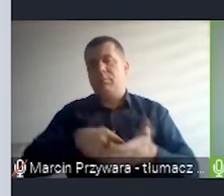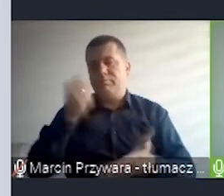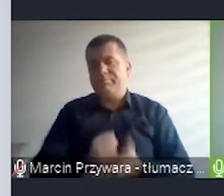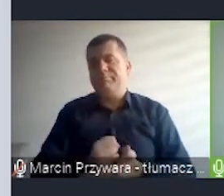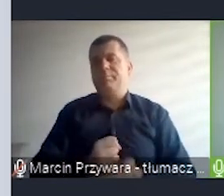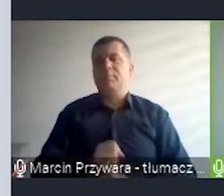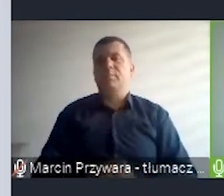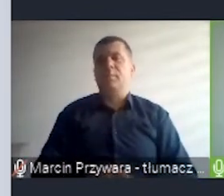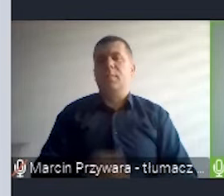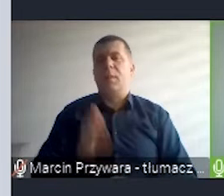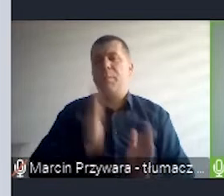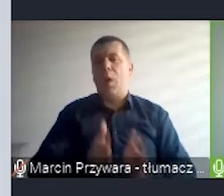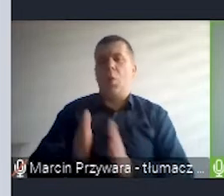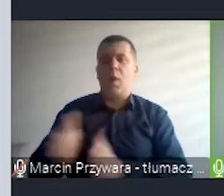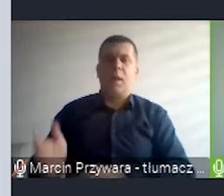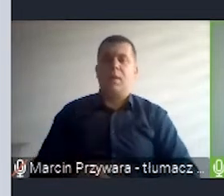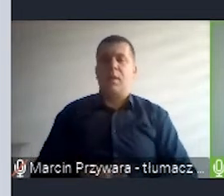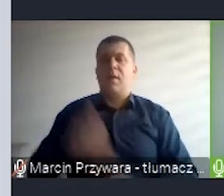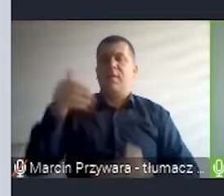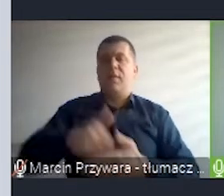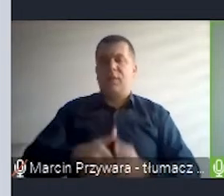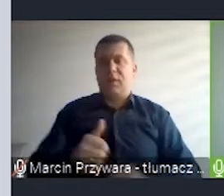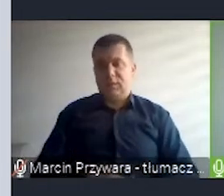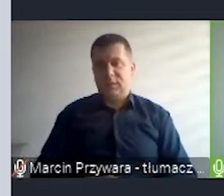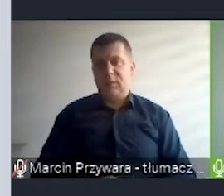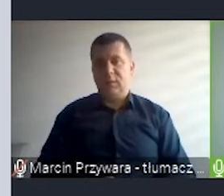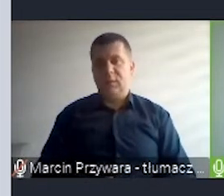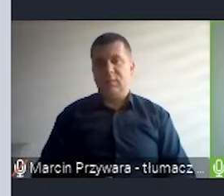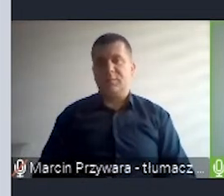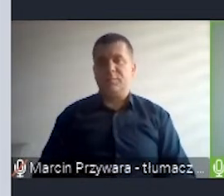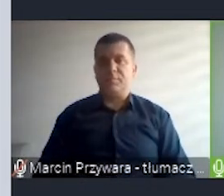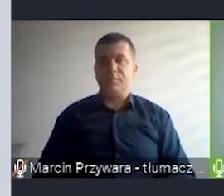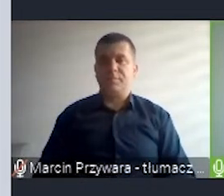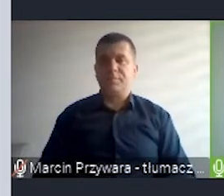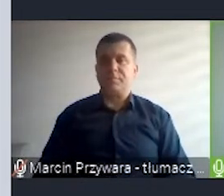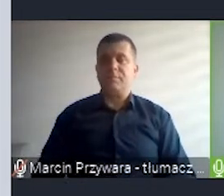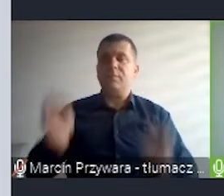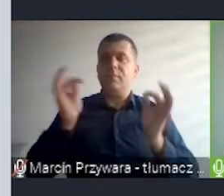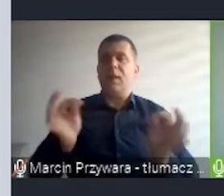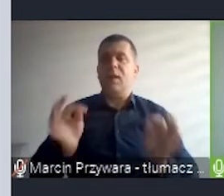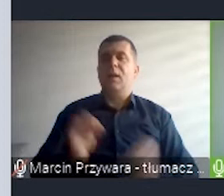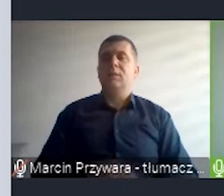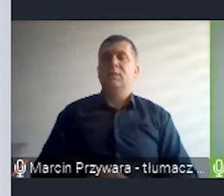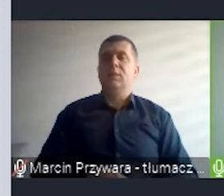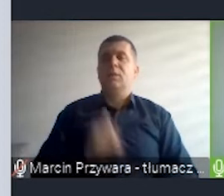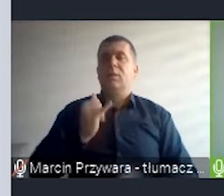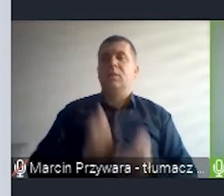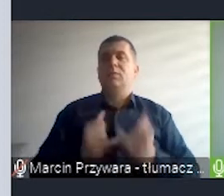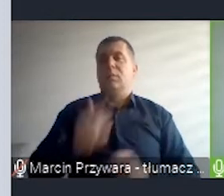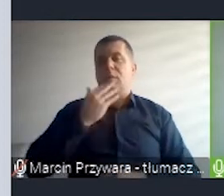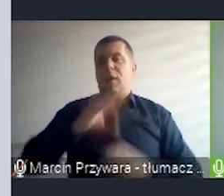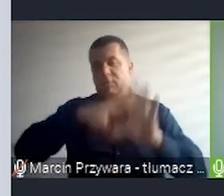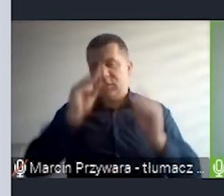i układała wewnętrznie. I teraz, jeśli chodzi o wszystkie